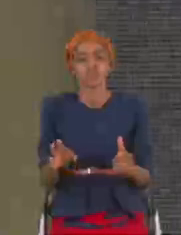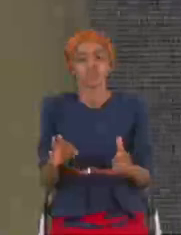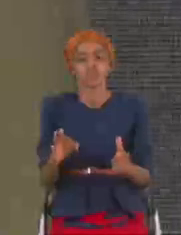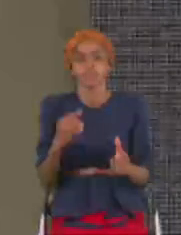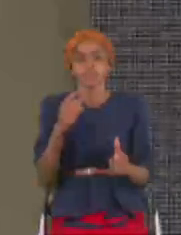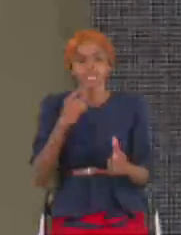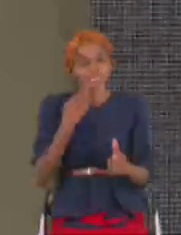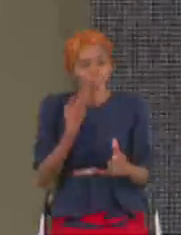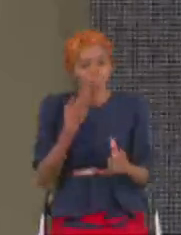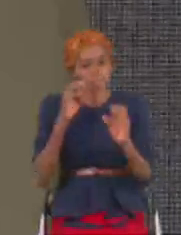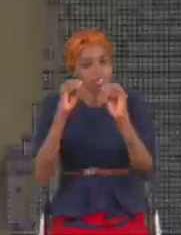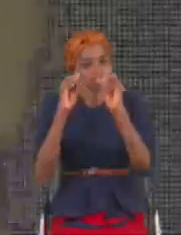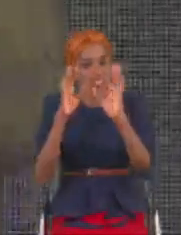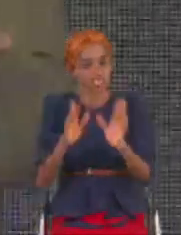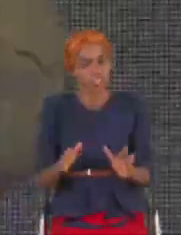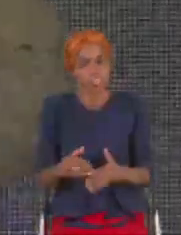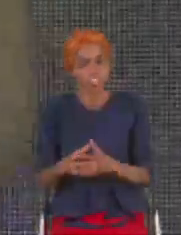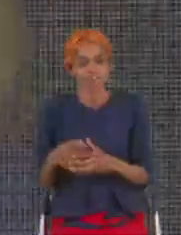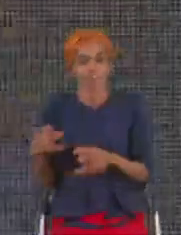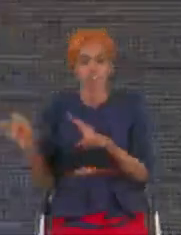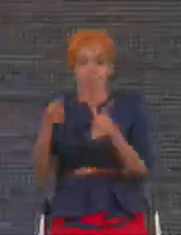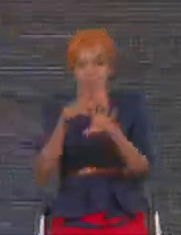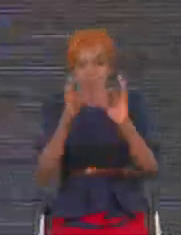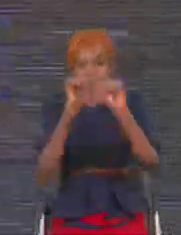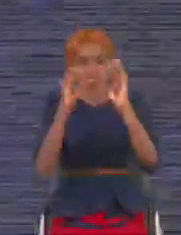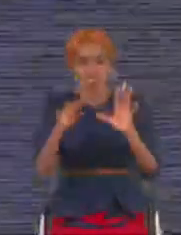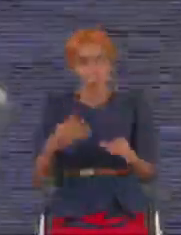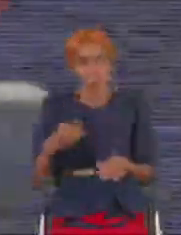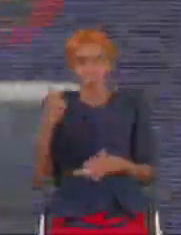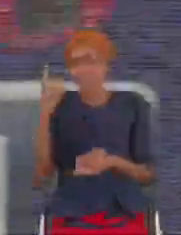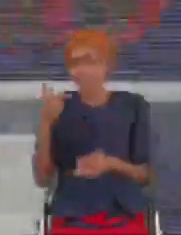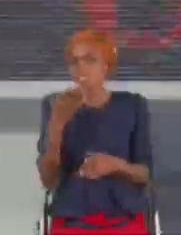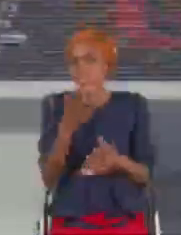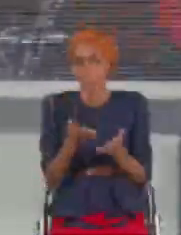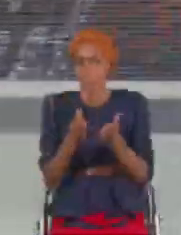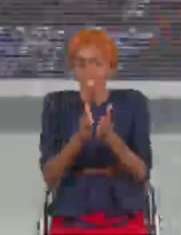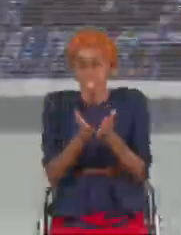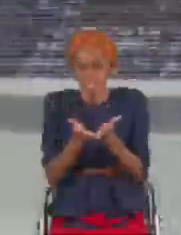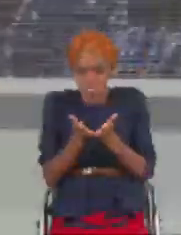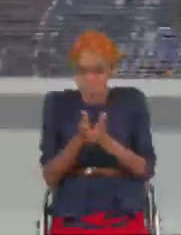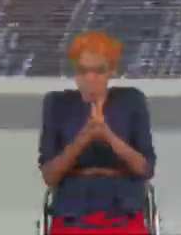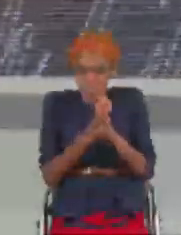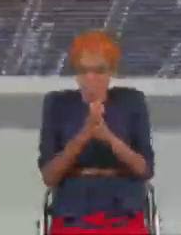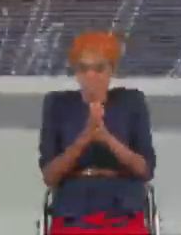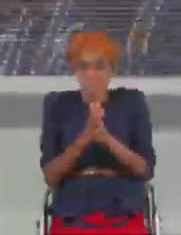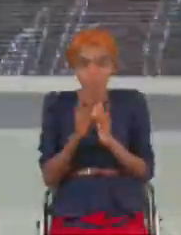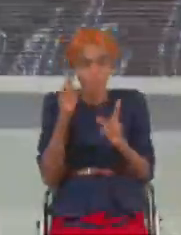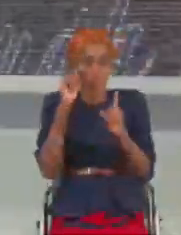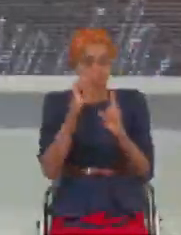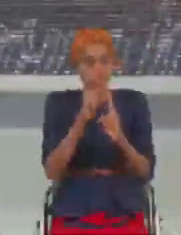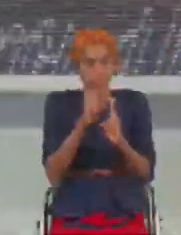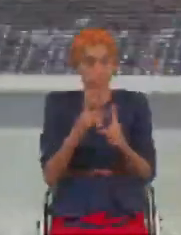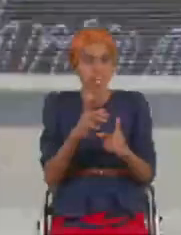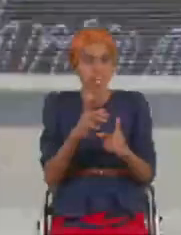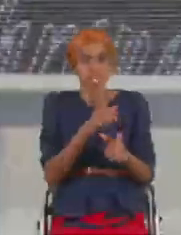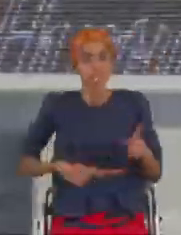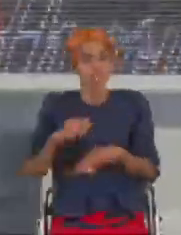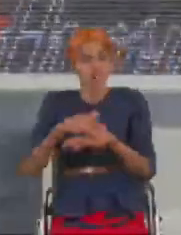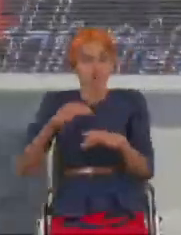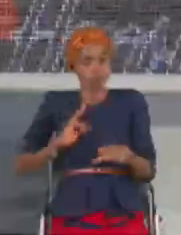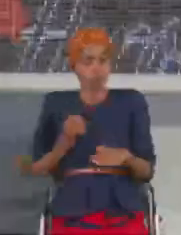enseignants et nous voyons la poursuite et dieu nous appelle à l'